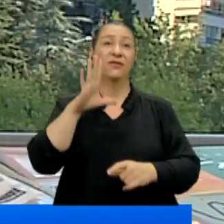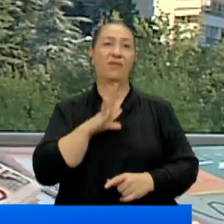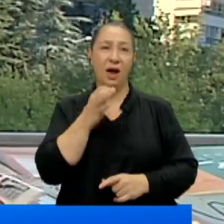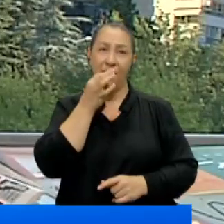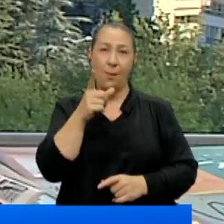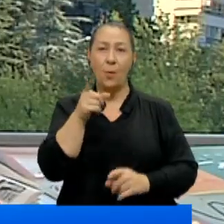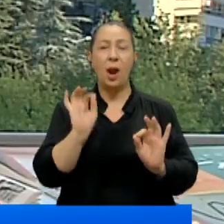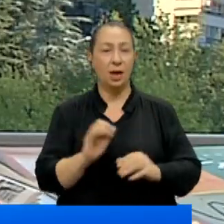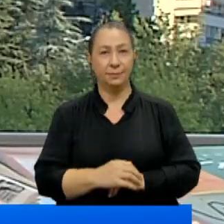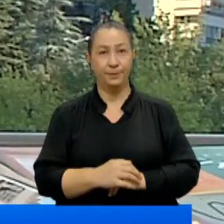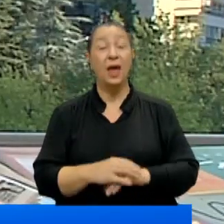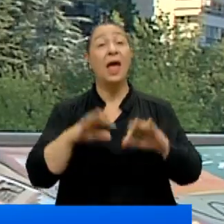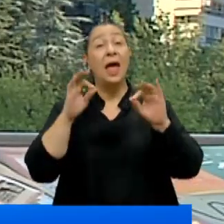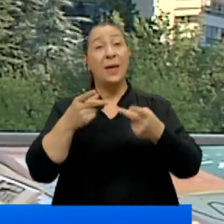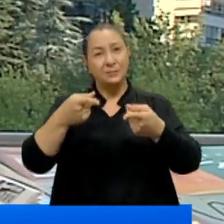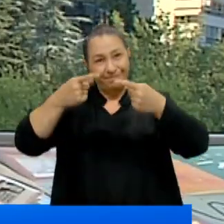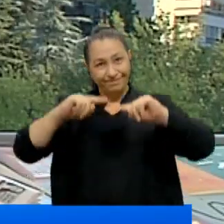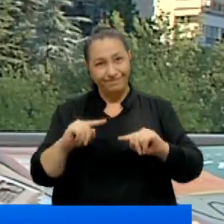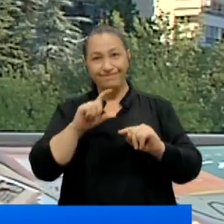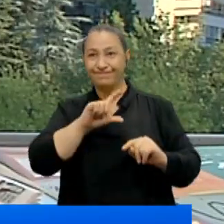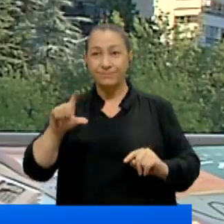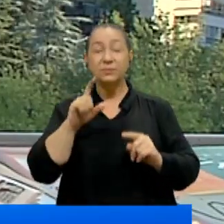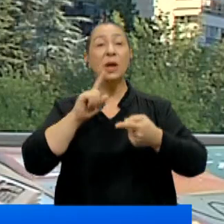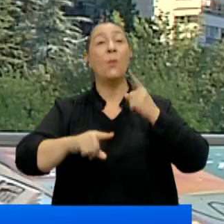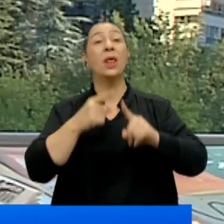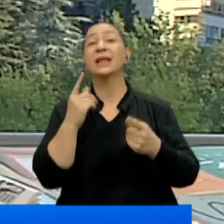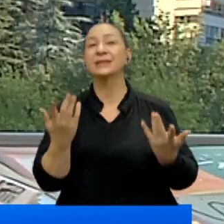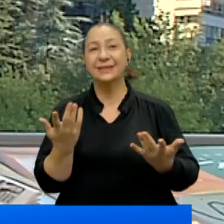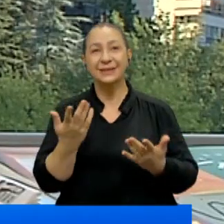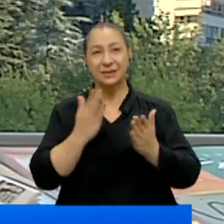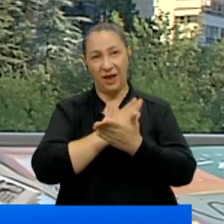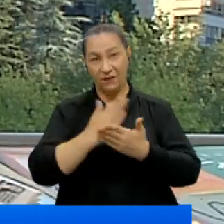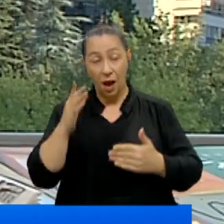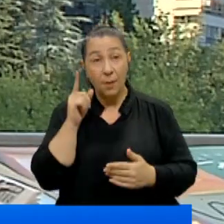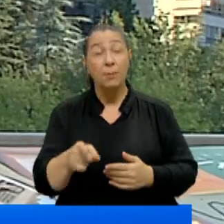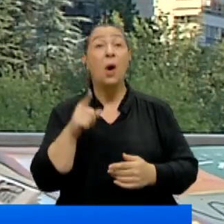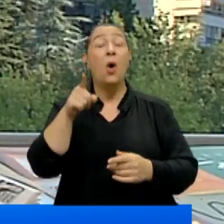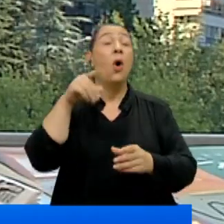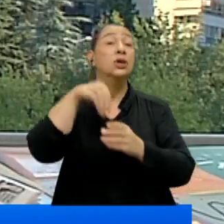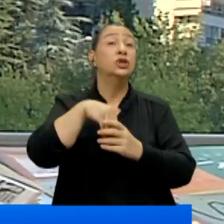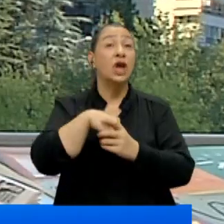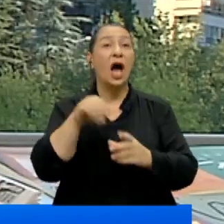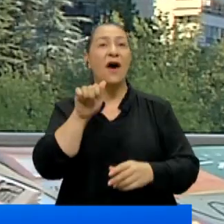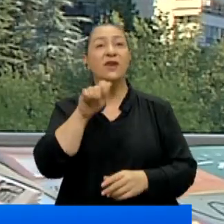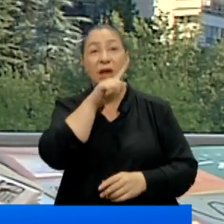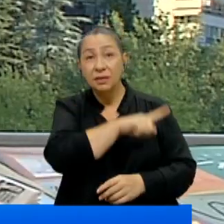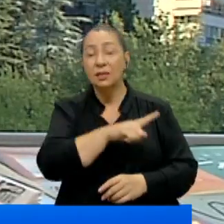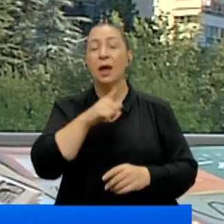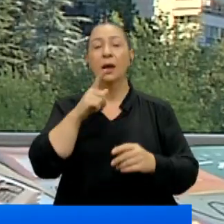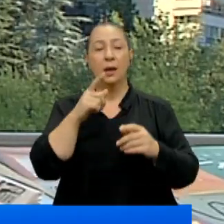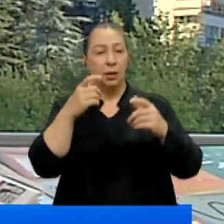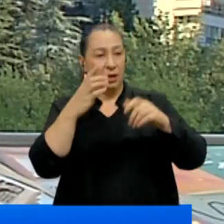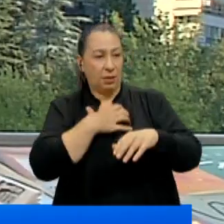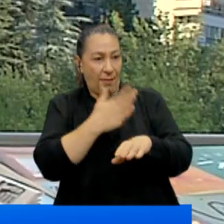haber bu şekilde. Hemen bir alta gelelim. Bir yandan da diplomasi trafiği işlemeye devam ediyor. Orada Afganlar ülkelerini